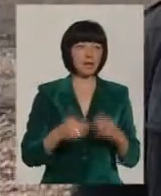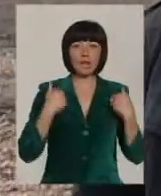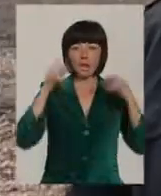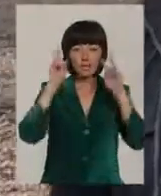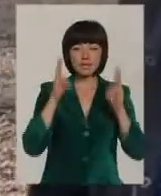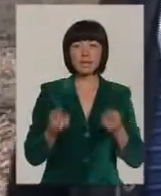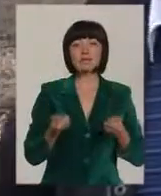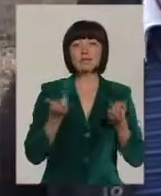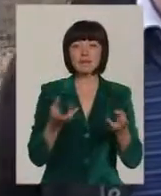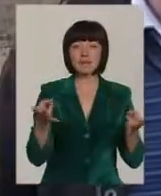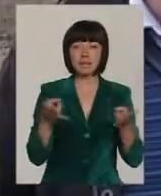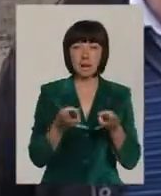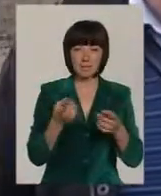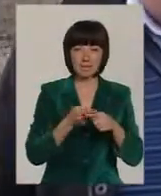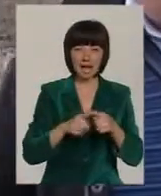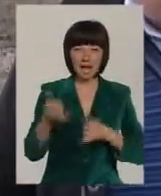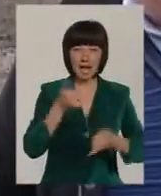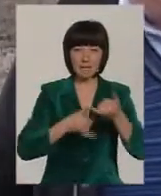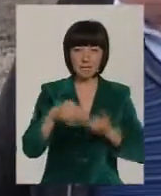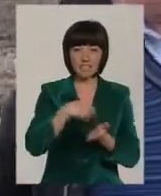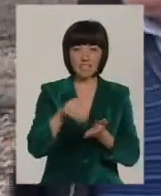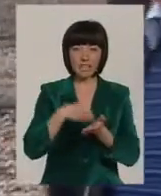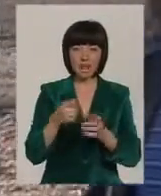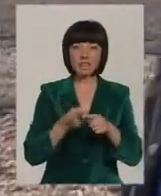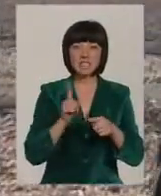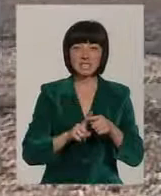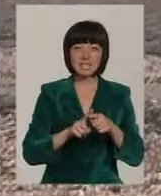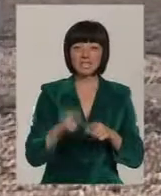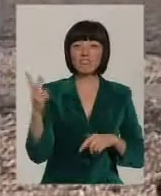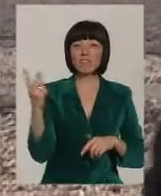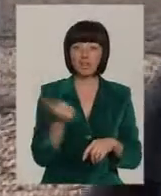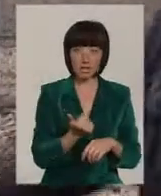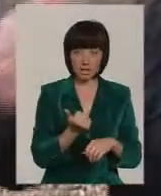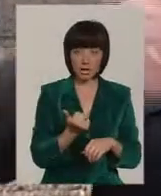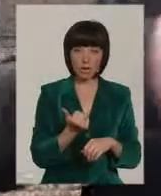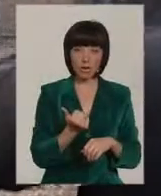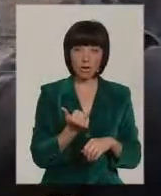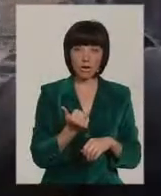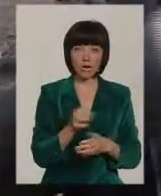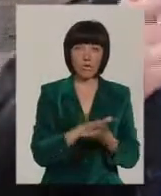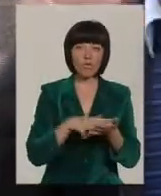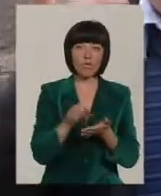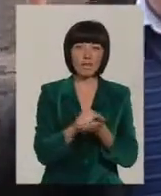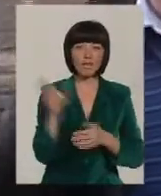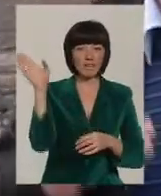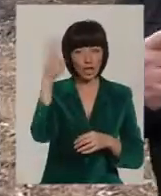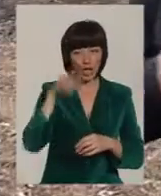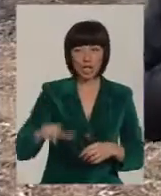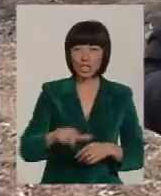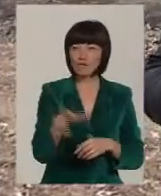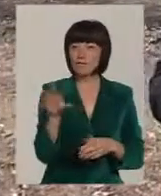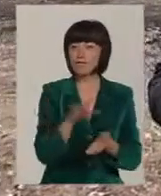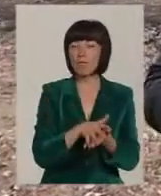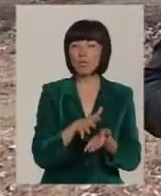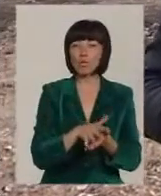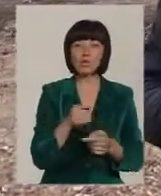скільки їм треба влити хімії в тих свиней, щоб вони за яких дві неділі вбили всю річку, при тому всьому, що забруднення